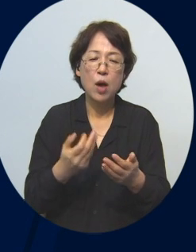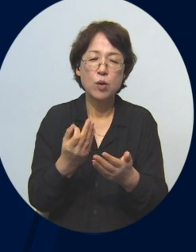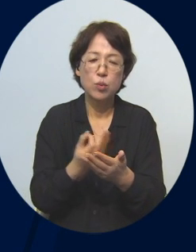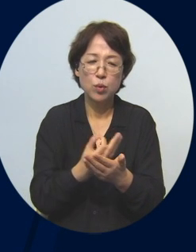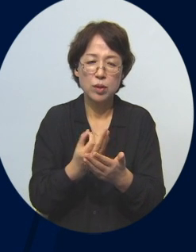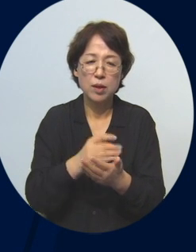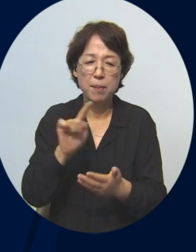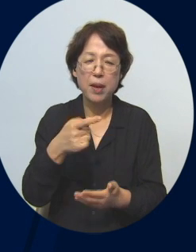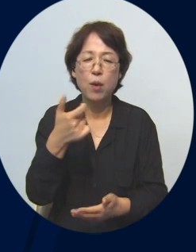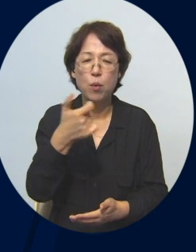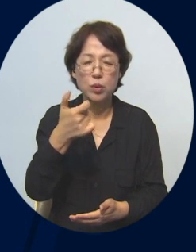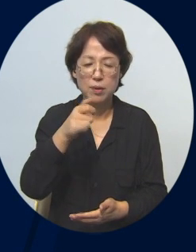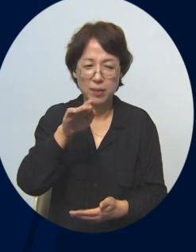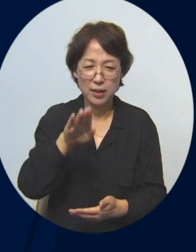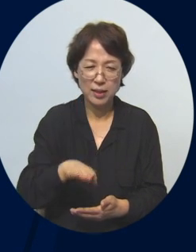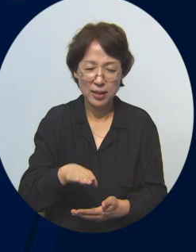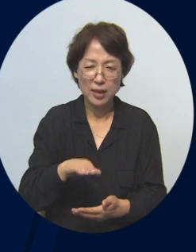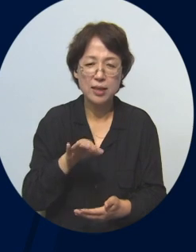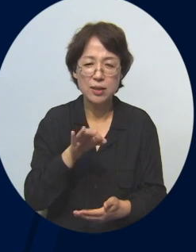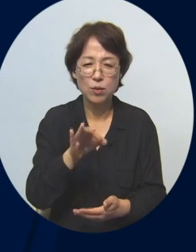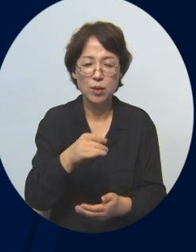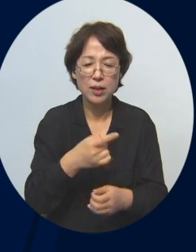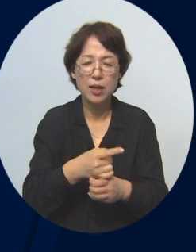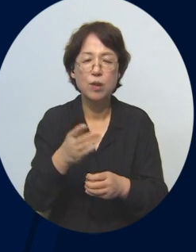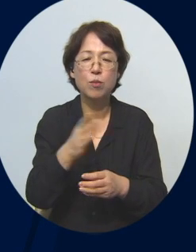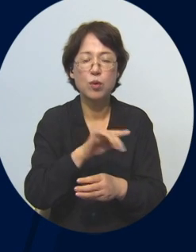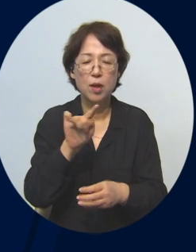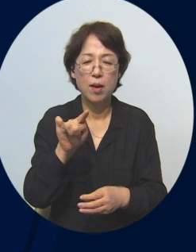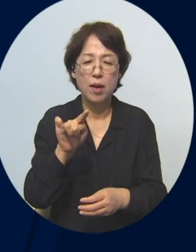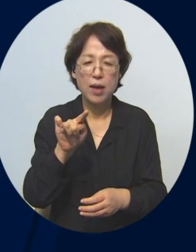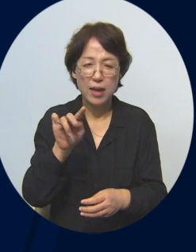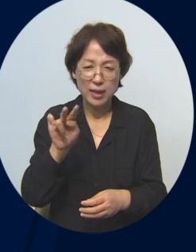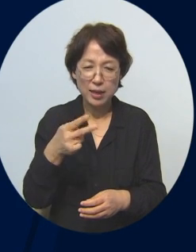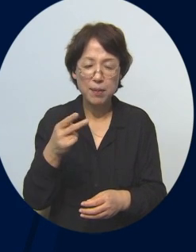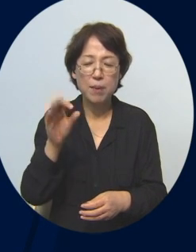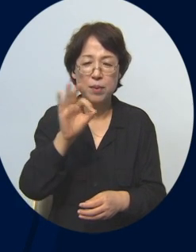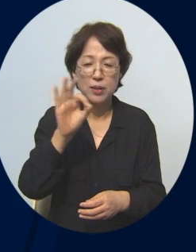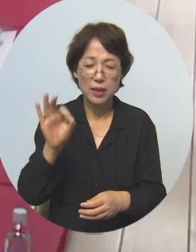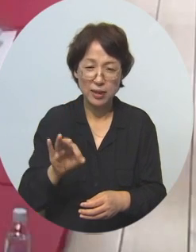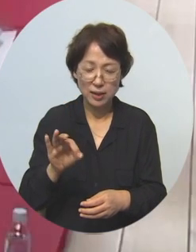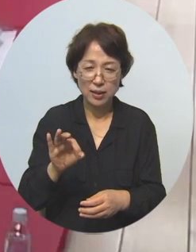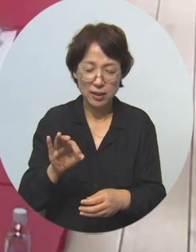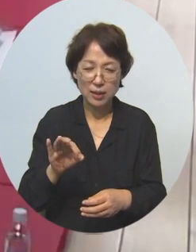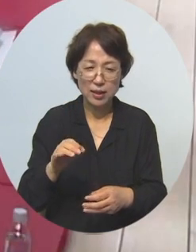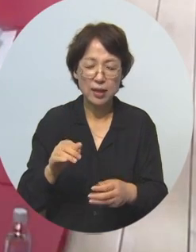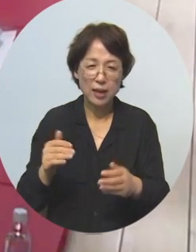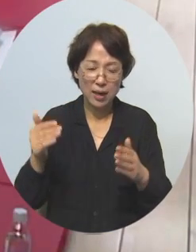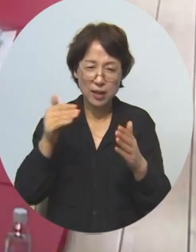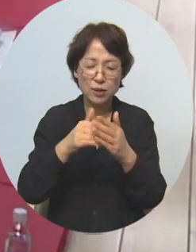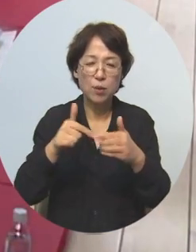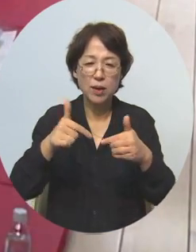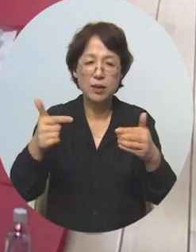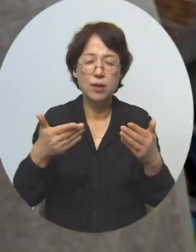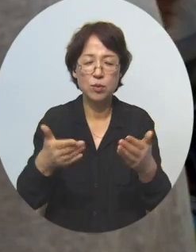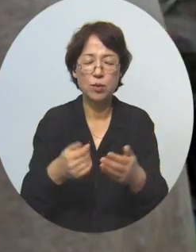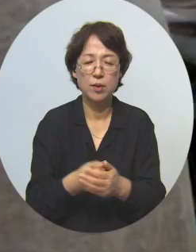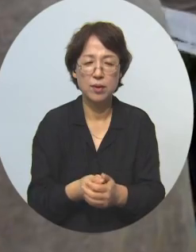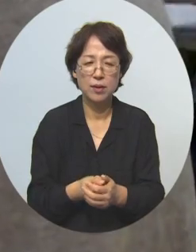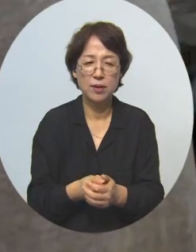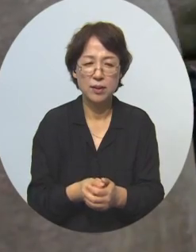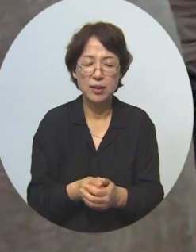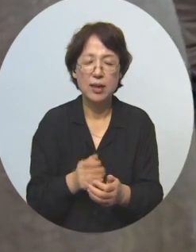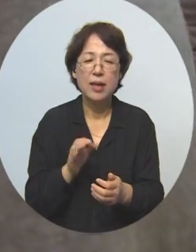있지만 내년부터는 150% 200% 이하 가구까지 확대됩니다 특히 정부 지원 비율이 상대적으로